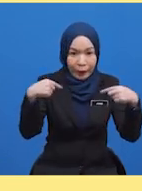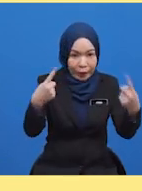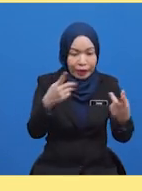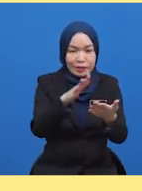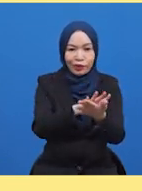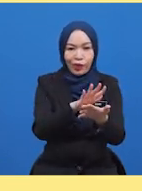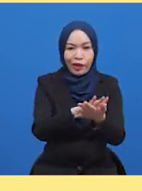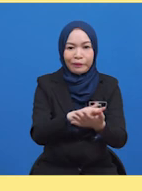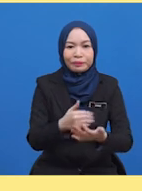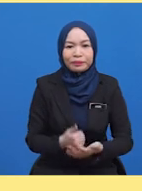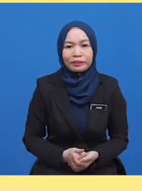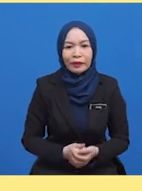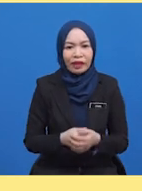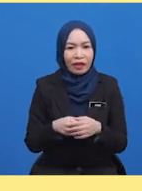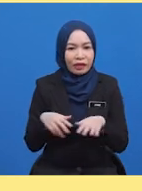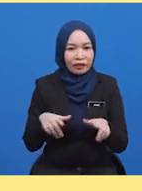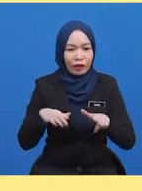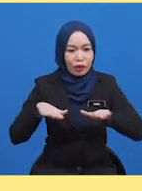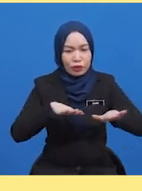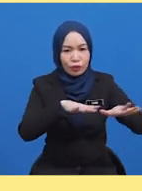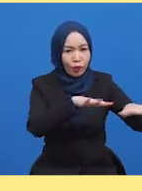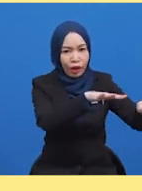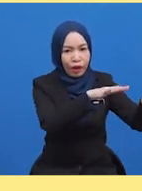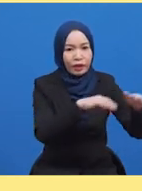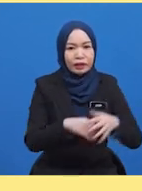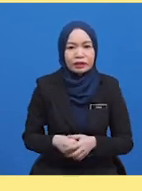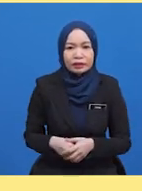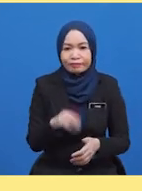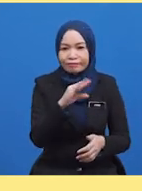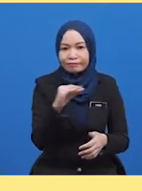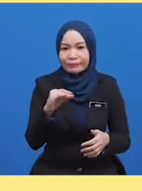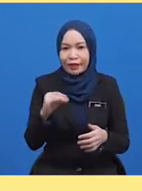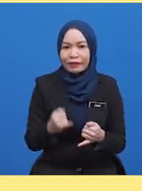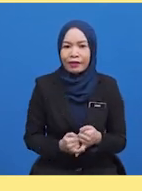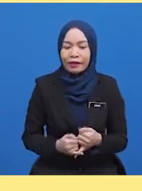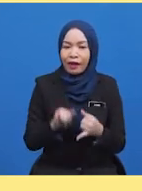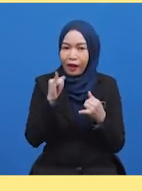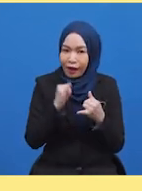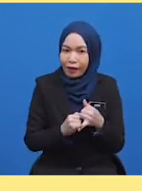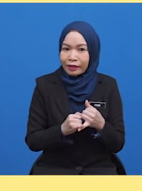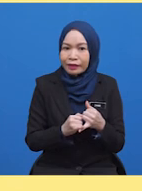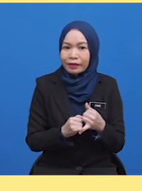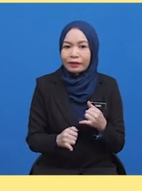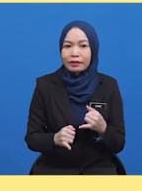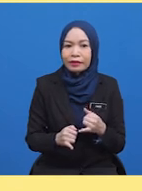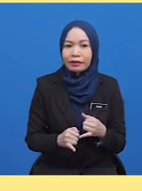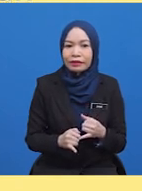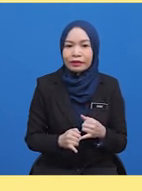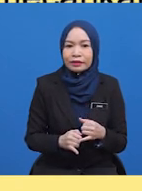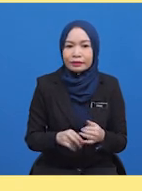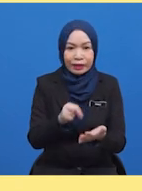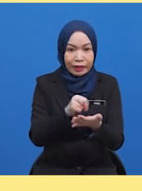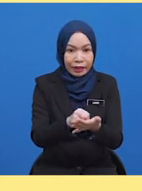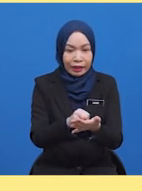belum Pur dan air sungai yang deras nilai terakhir yang akan murid-murid pelajari ialah